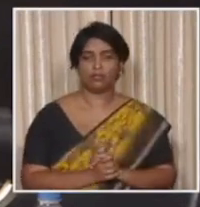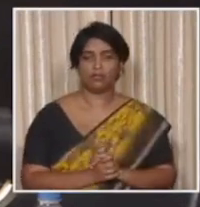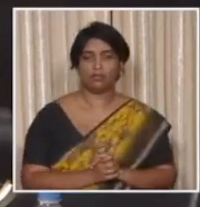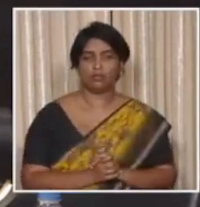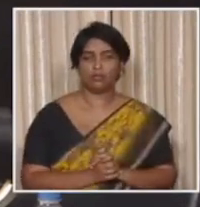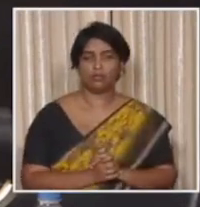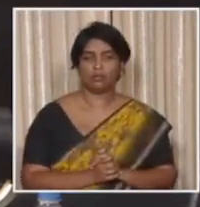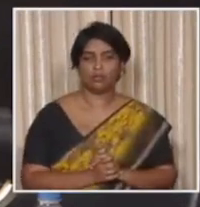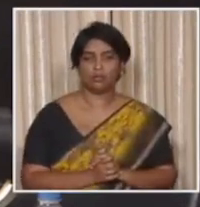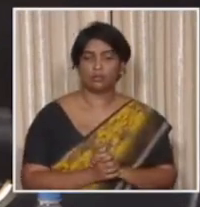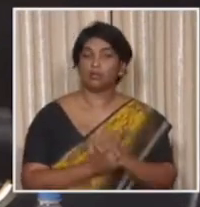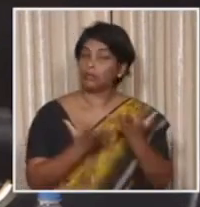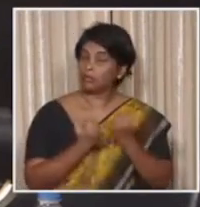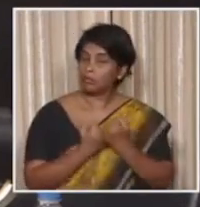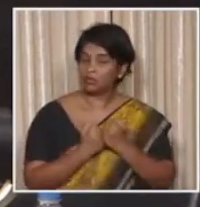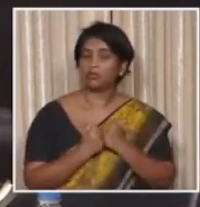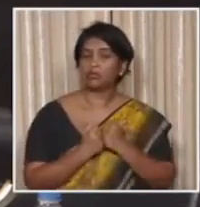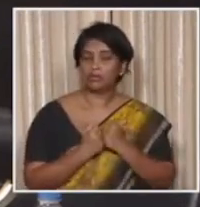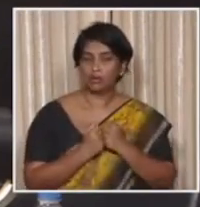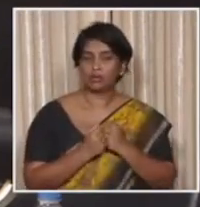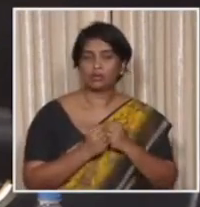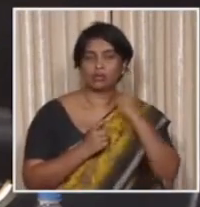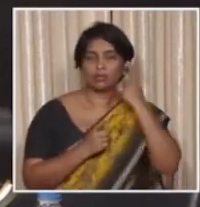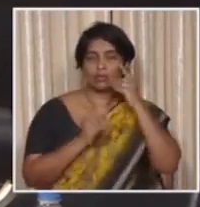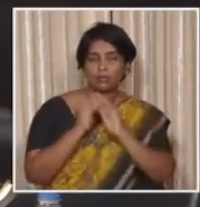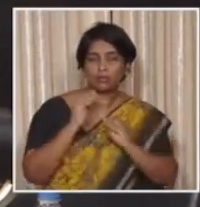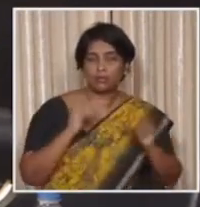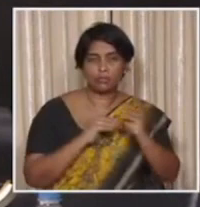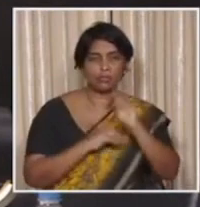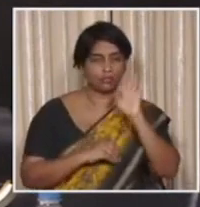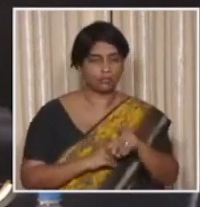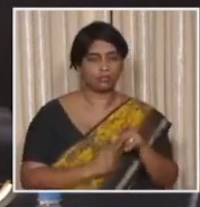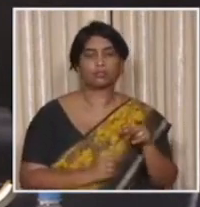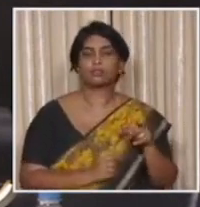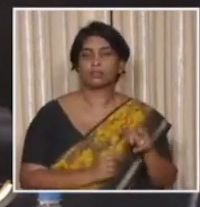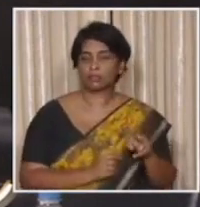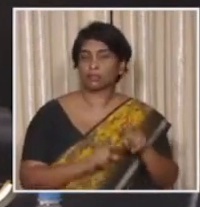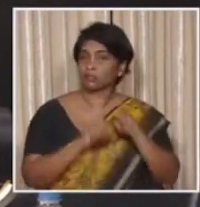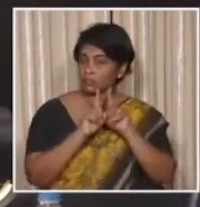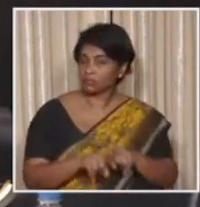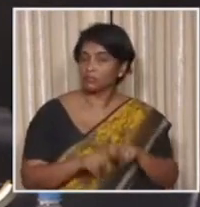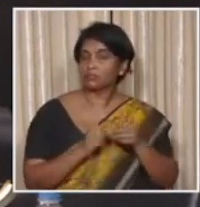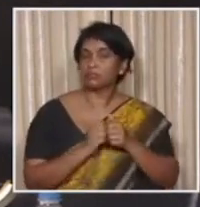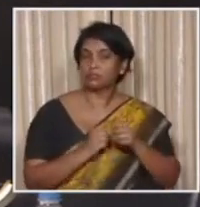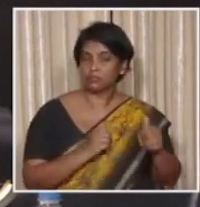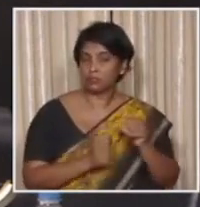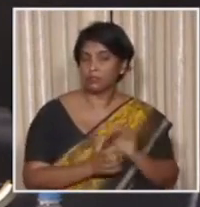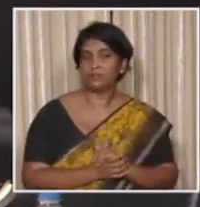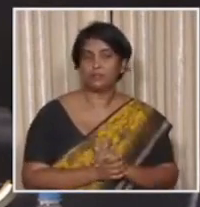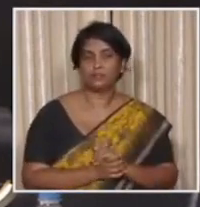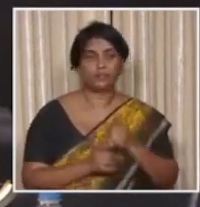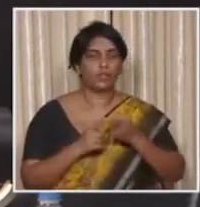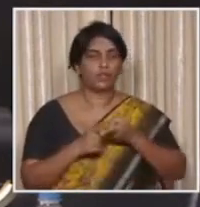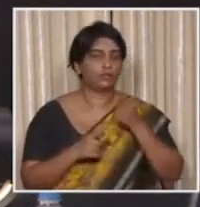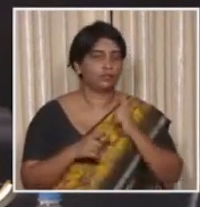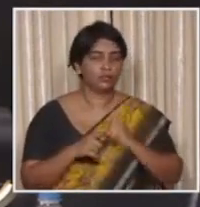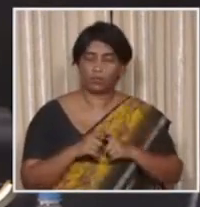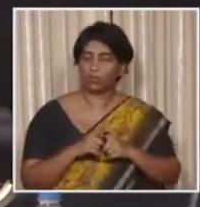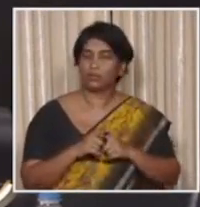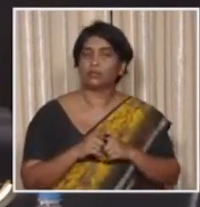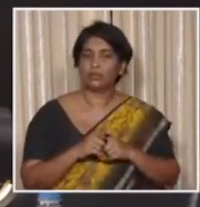ඒක ලබා ගන්න යම් යම් අපිට උපකල්පන කරන්න සිද්ධ වෙනවා. එහෙම කරාම උදාහරණයක්